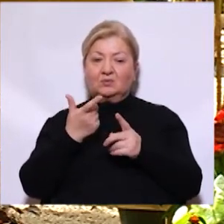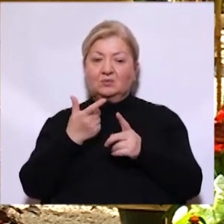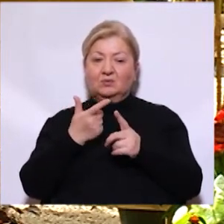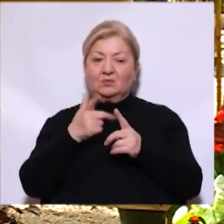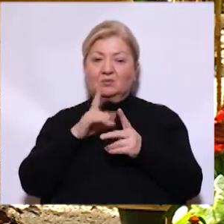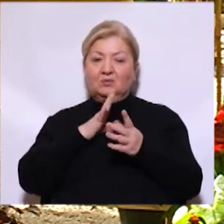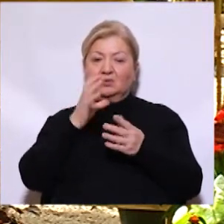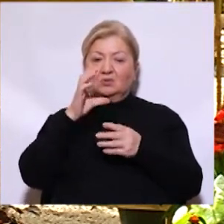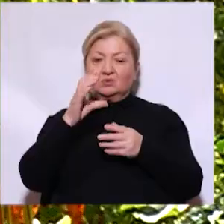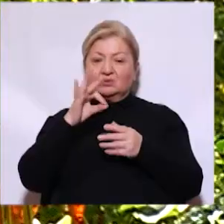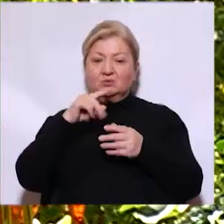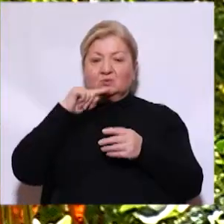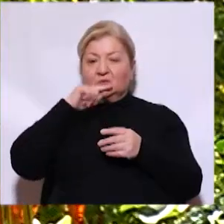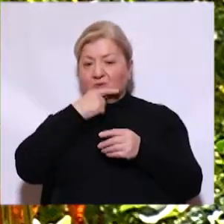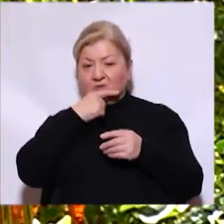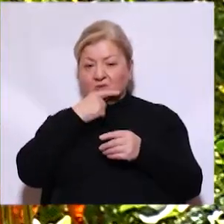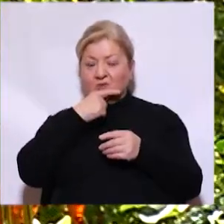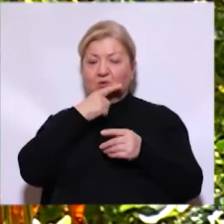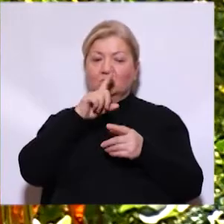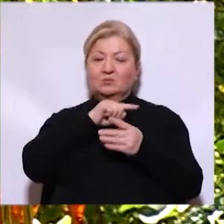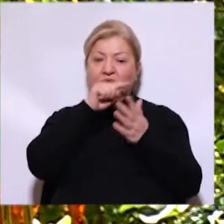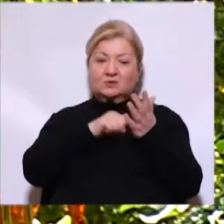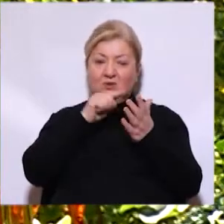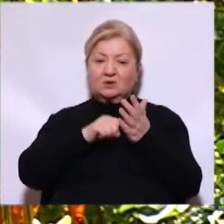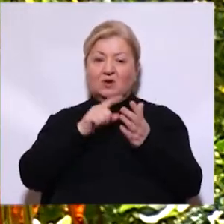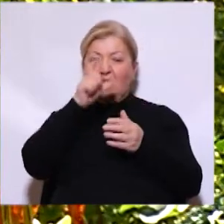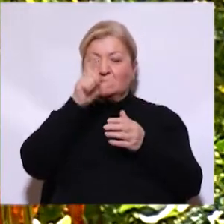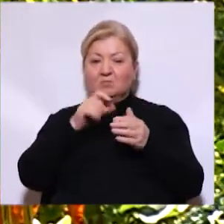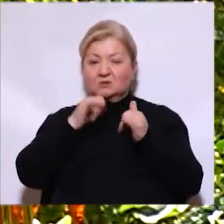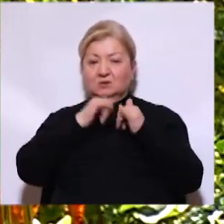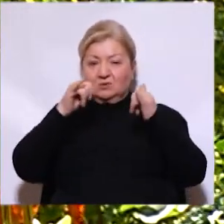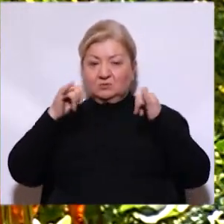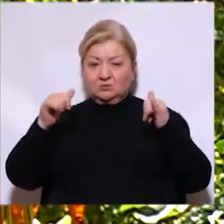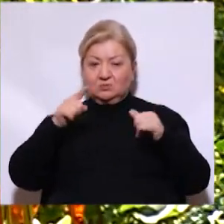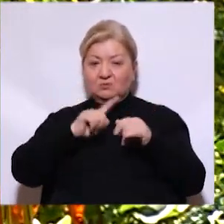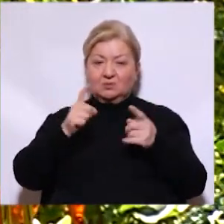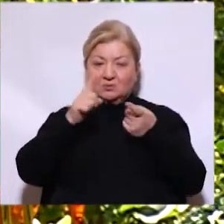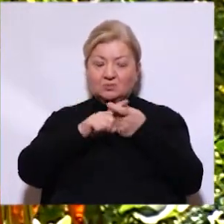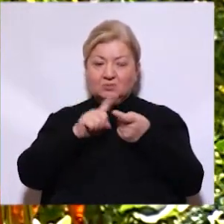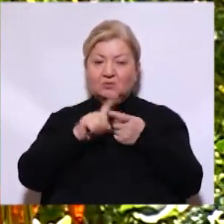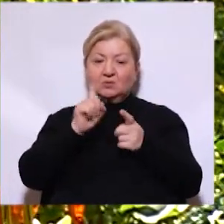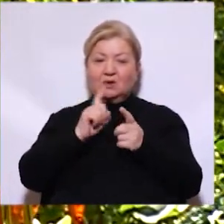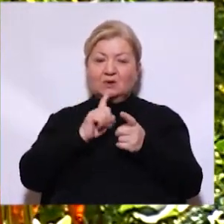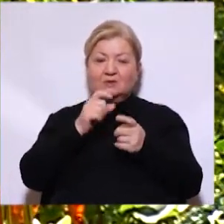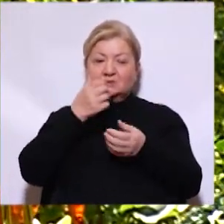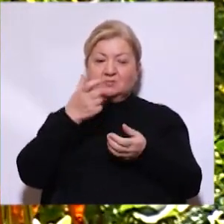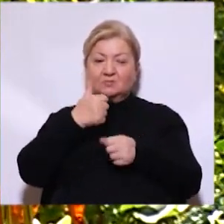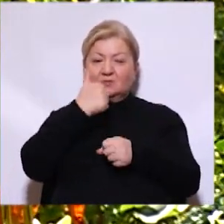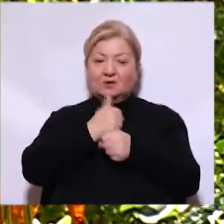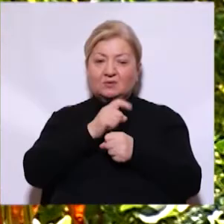როლს თამაშობს სოციალური და ეკონომიკური საკითხები ადამიანის განვითარებაში, ხო? და რაღაცა